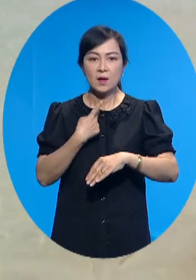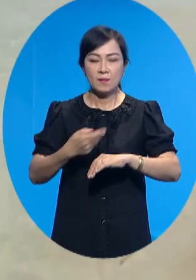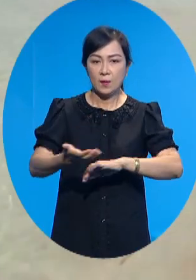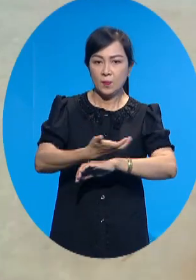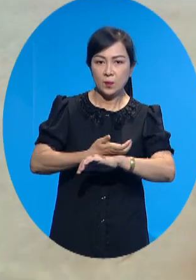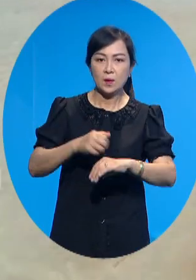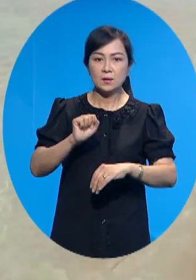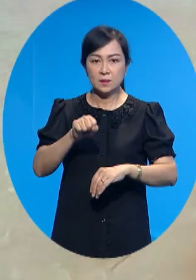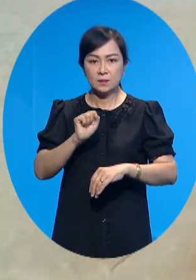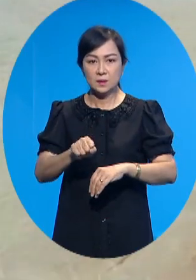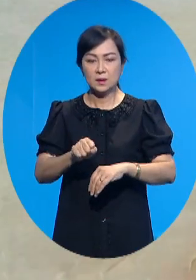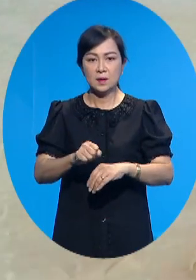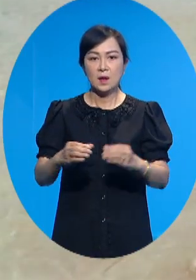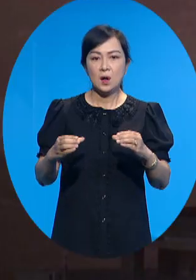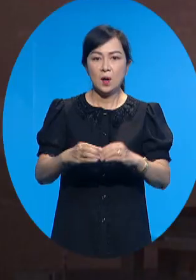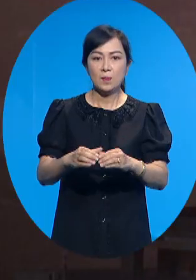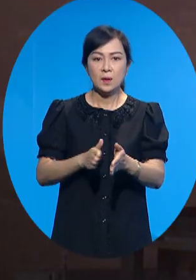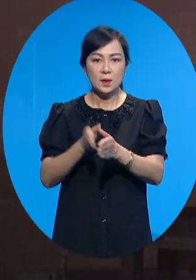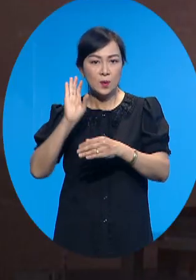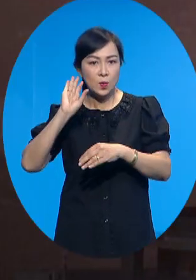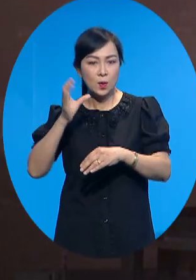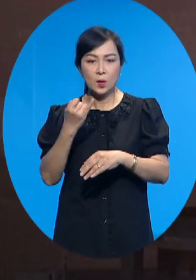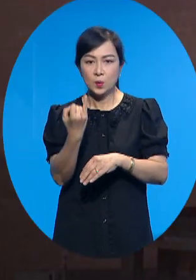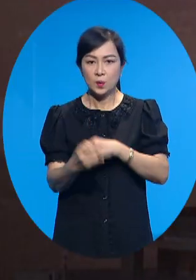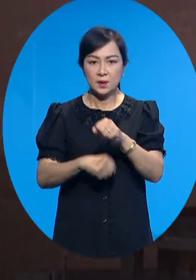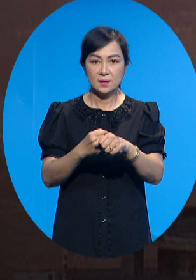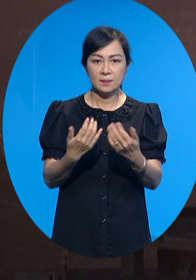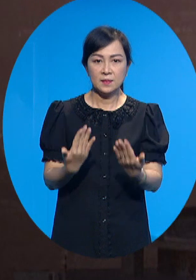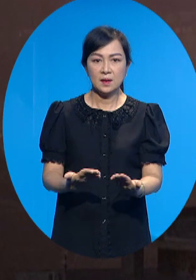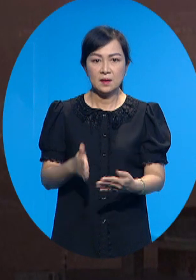sẽ đạt được sự đồng thuận trong các cuộc họp của Liên Hiệp Quốc vào cuối năm nay,